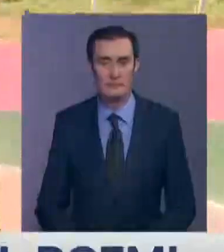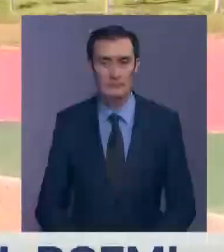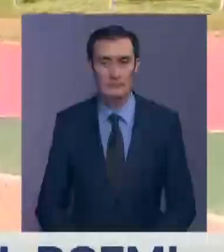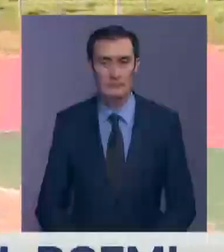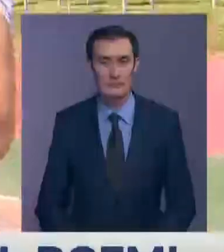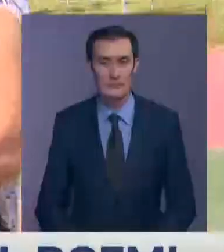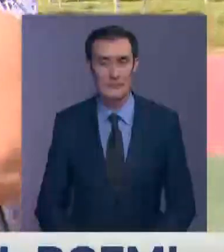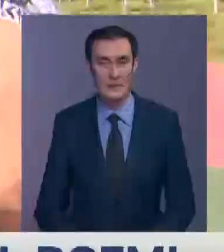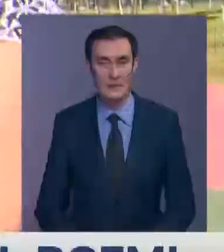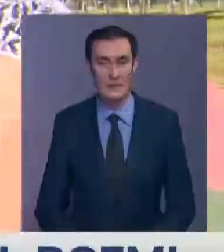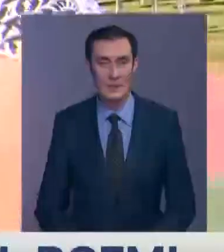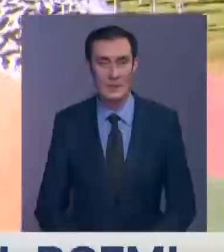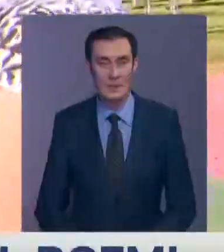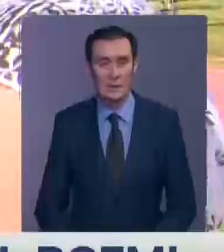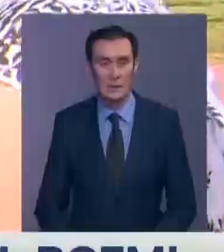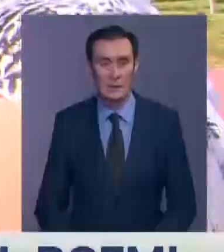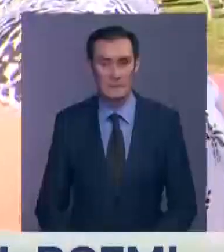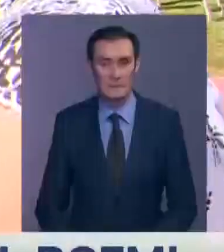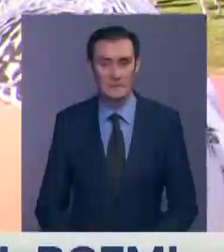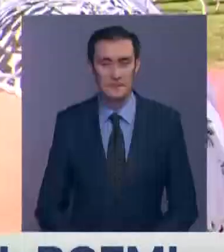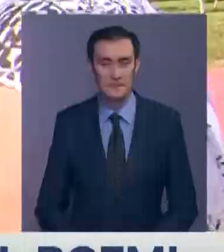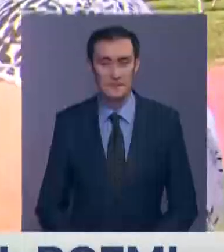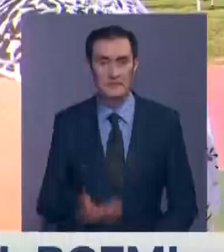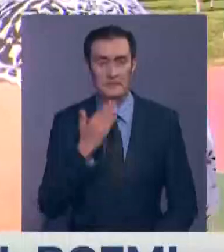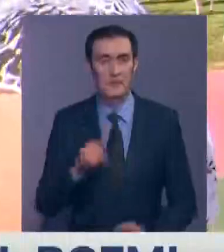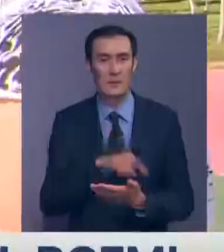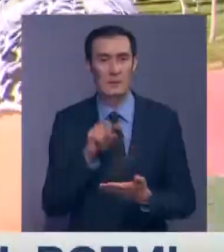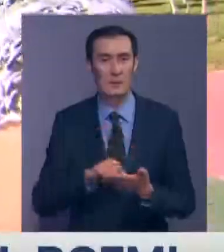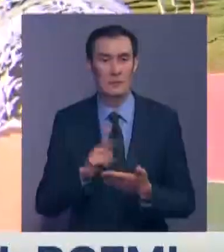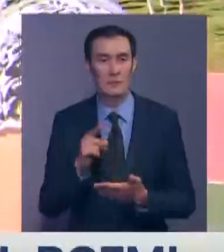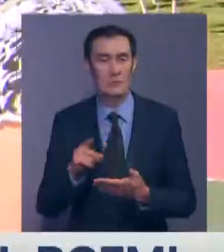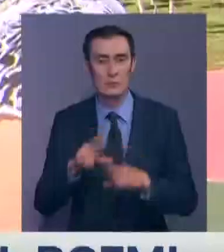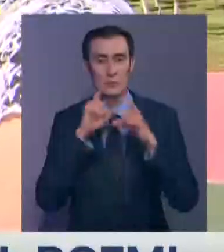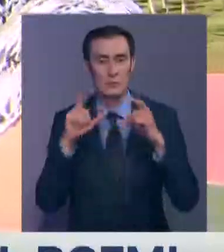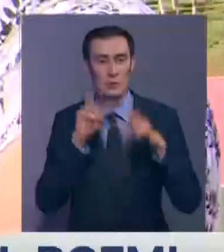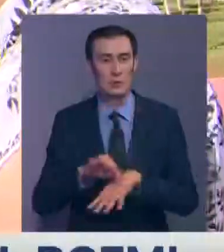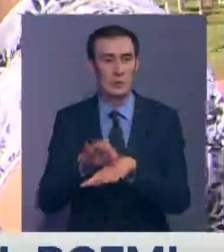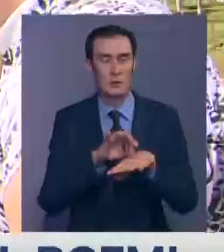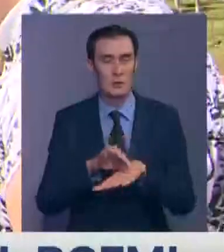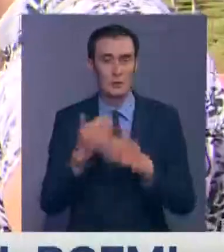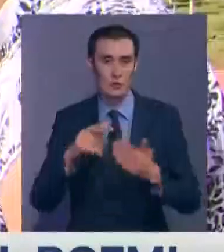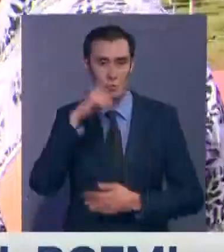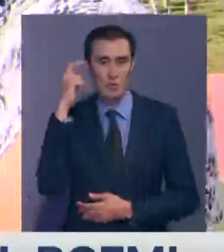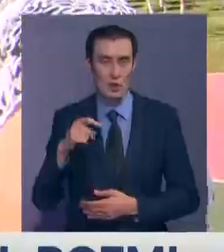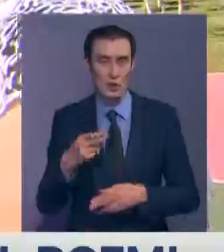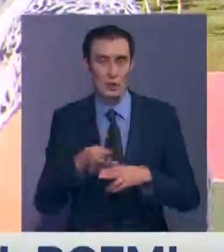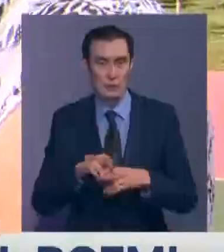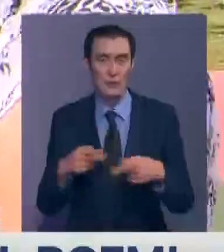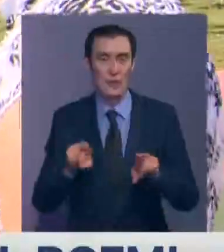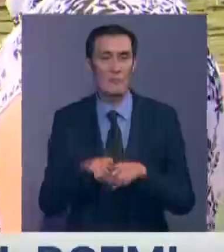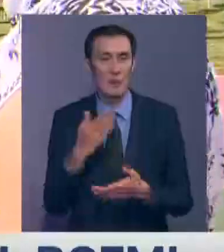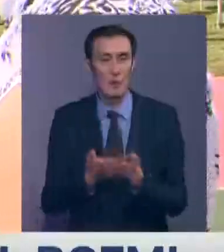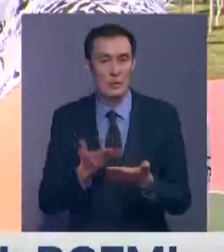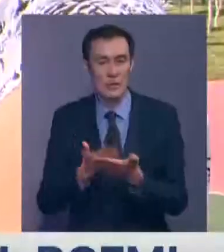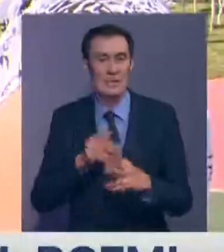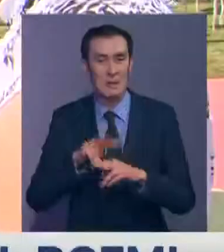Без маски почему находится? Нет, нет, без маски. На улице же просто плохо стало, уже жарко. Такими